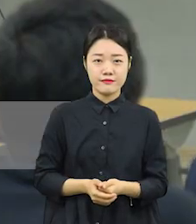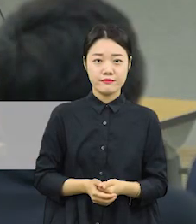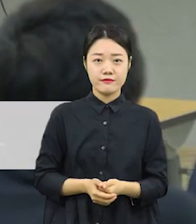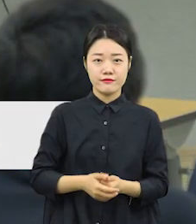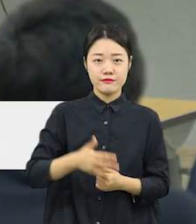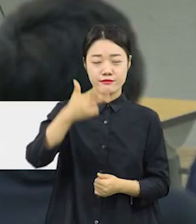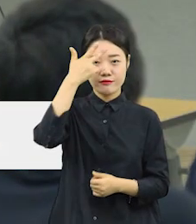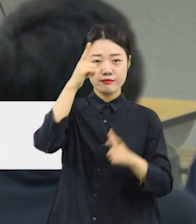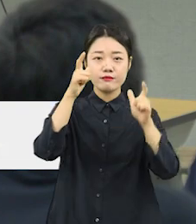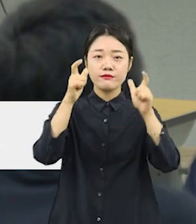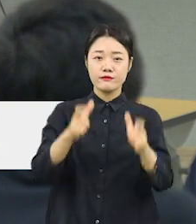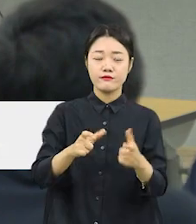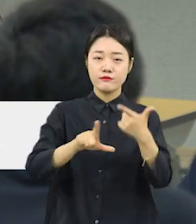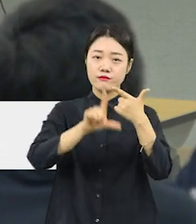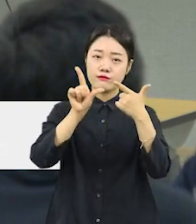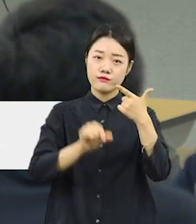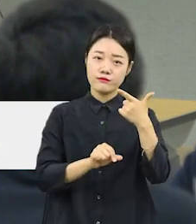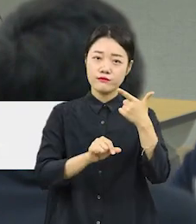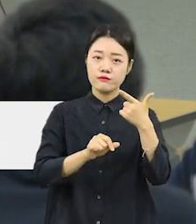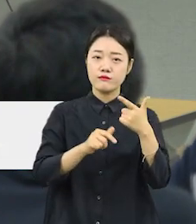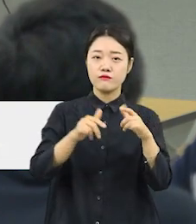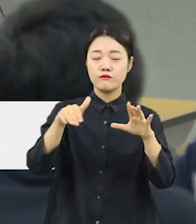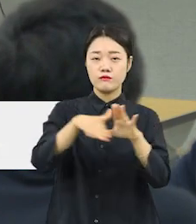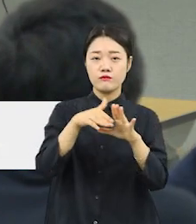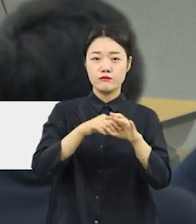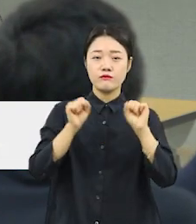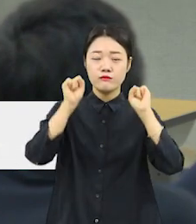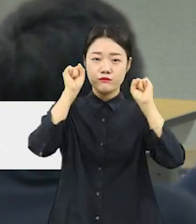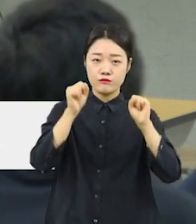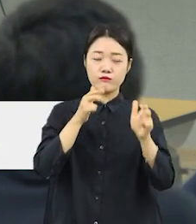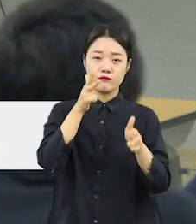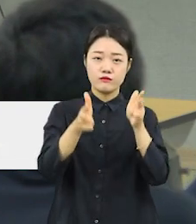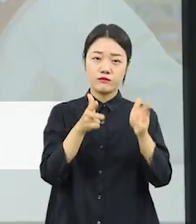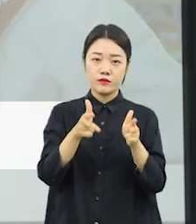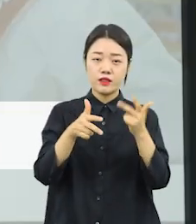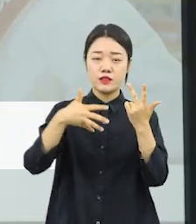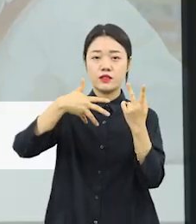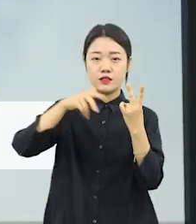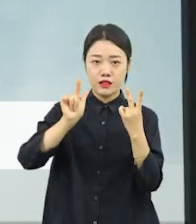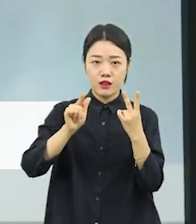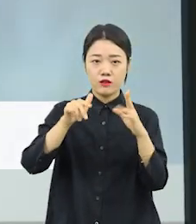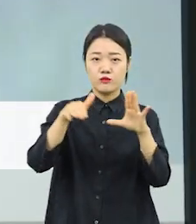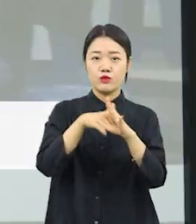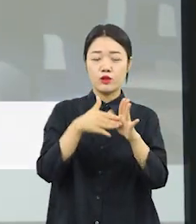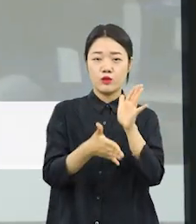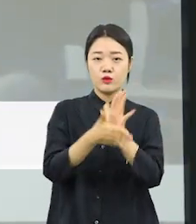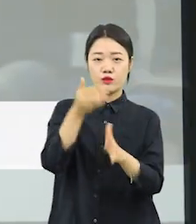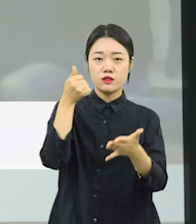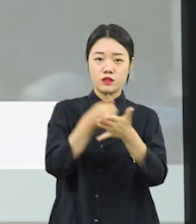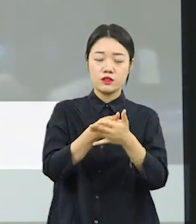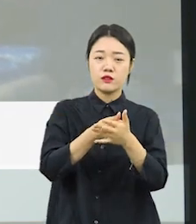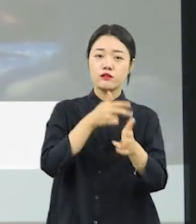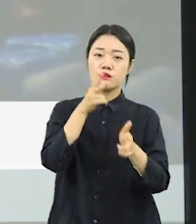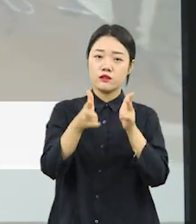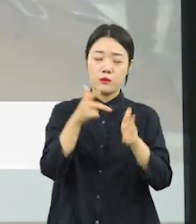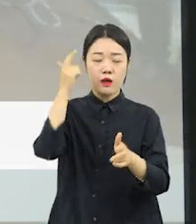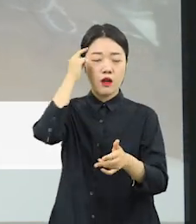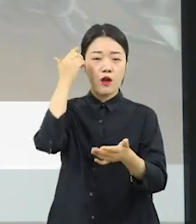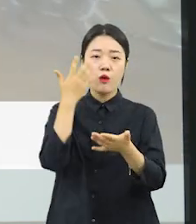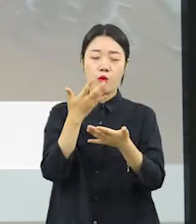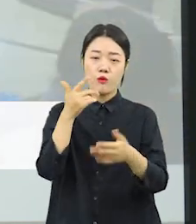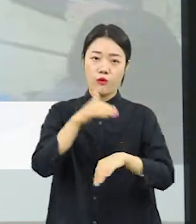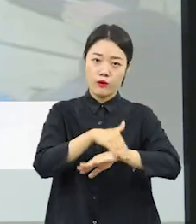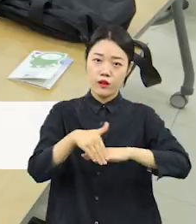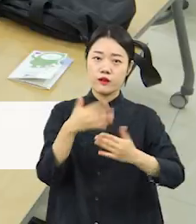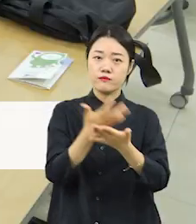한편 부평구는 지난 6월 문화체육관광부 공모사업인 제2차 문화도시 지정사업의 계획서를 제출해